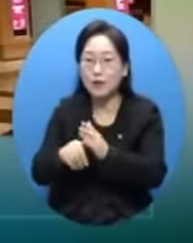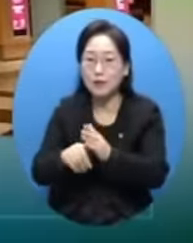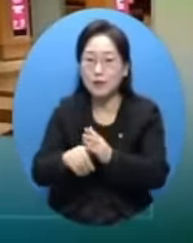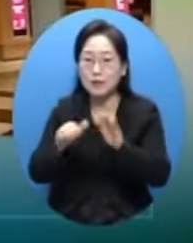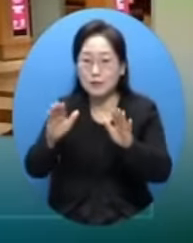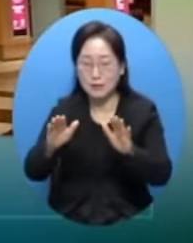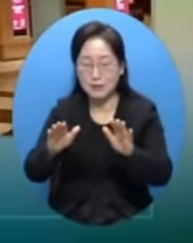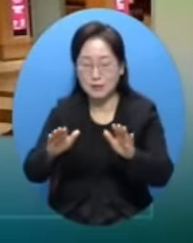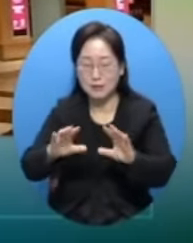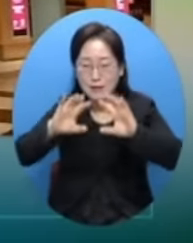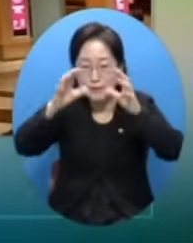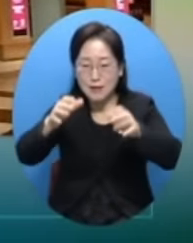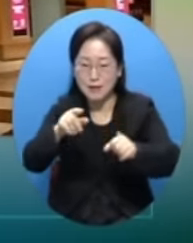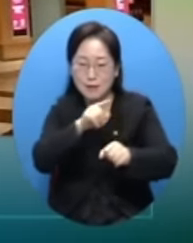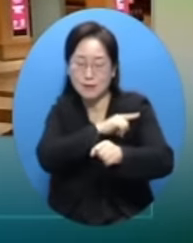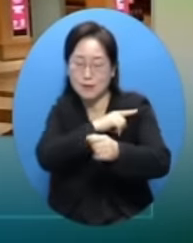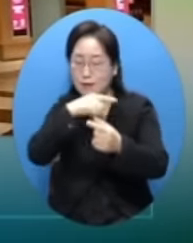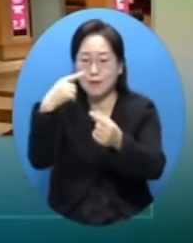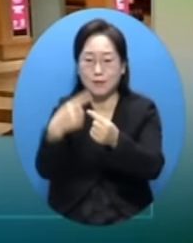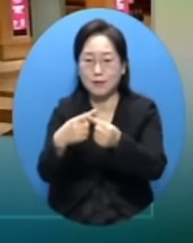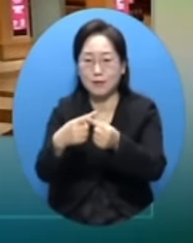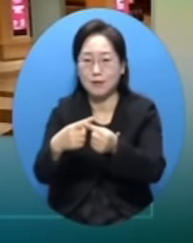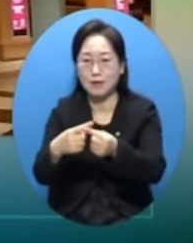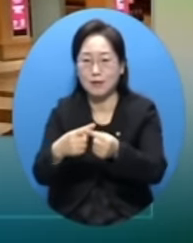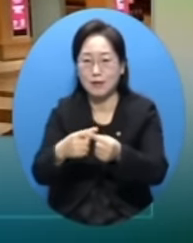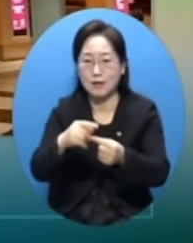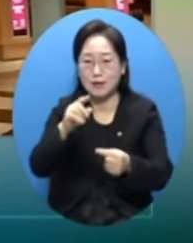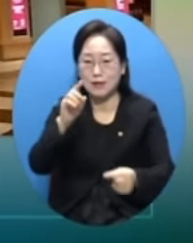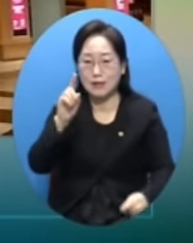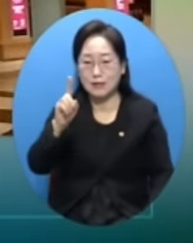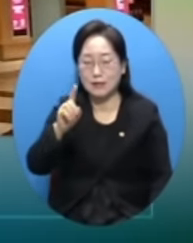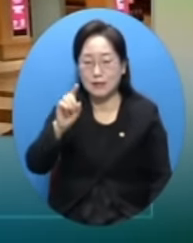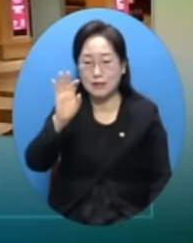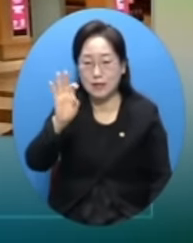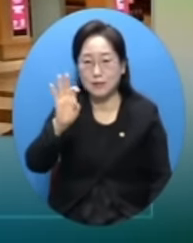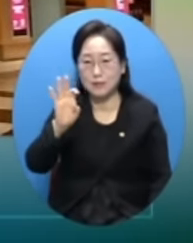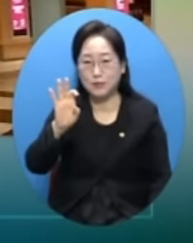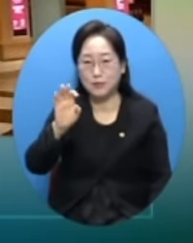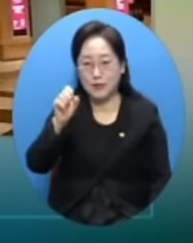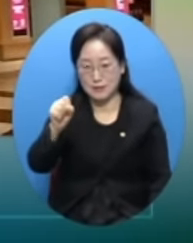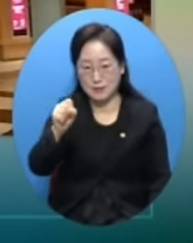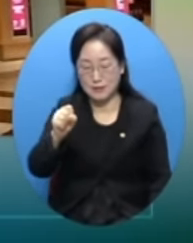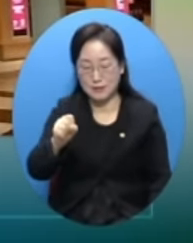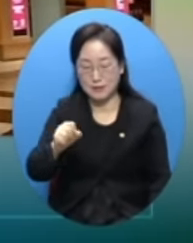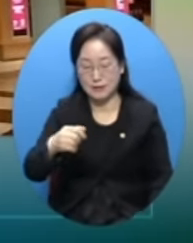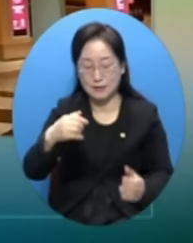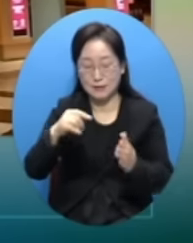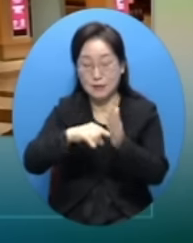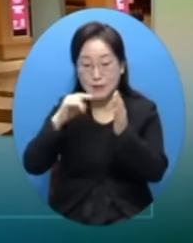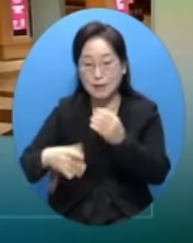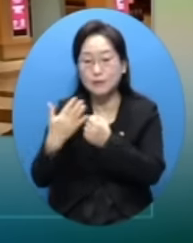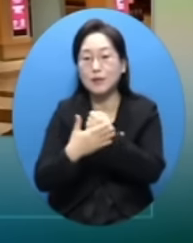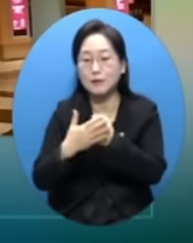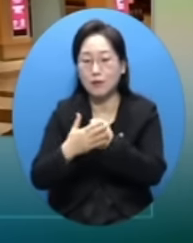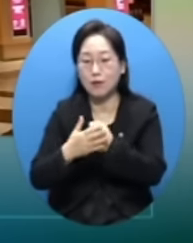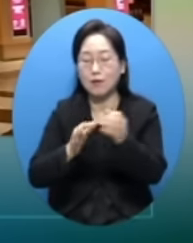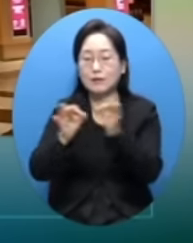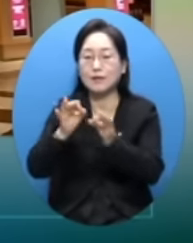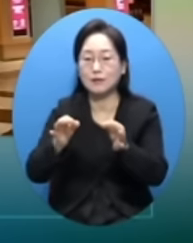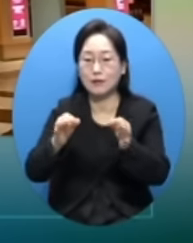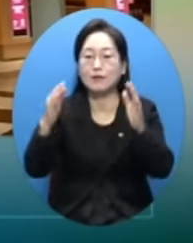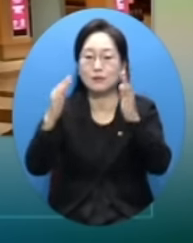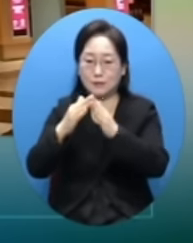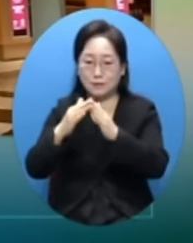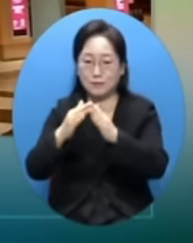최대 면세자 체인인 dfsf 면을 창업했습니다 여러분 어느 공항에 나가면